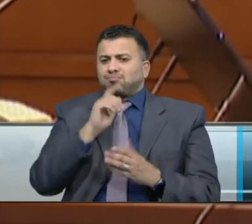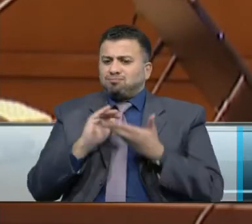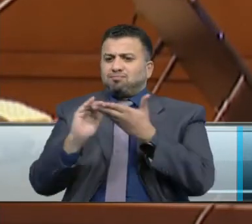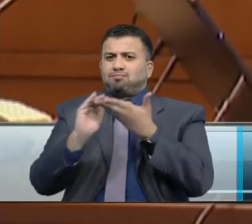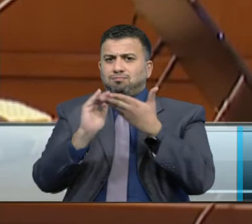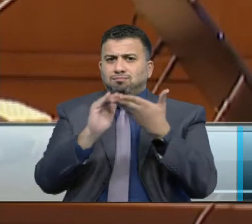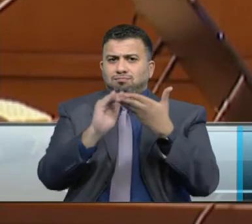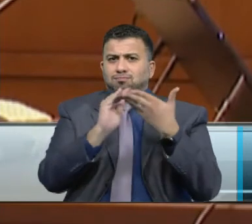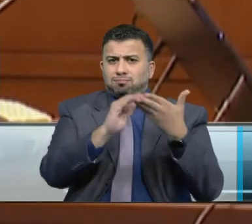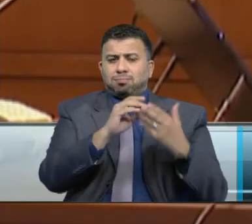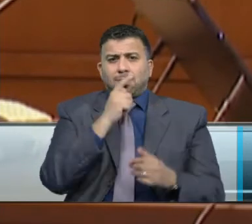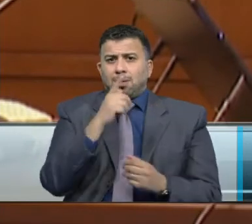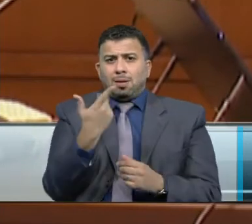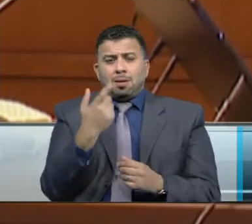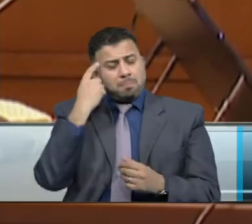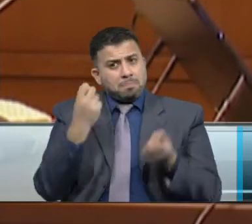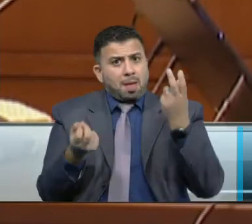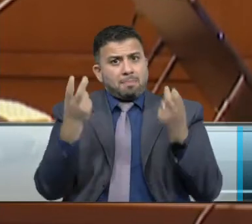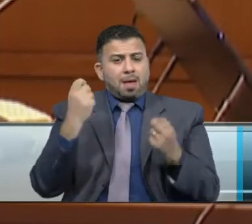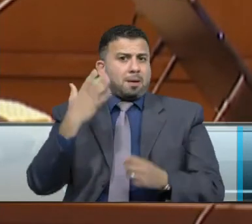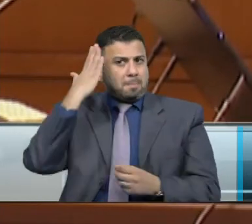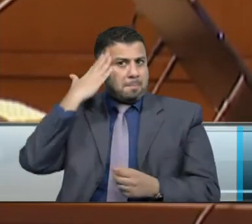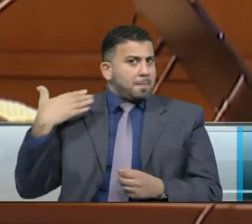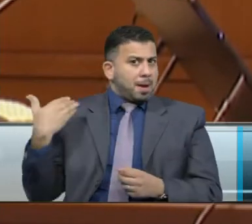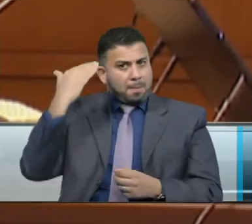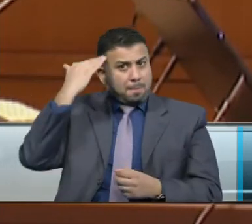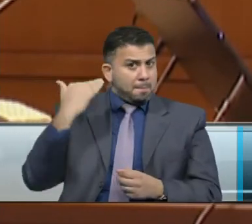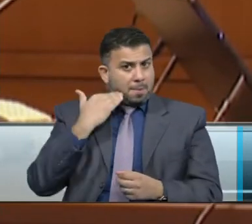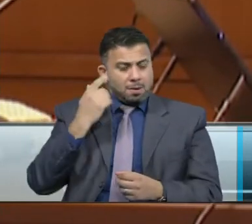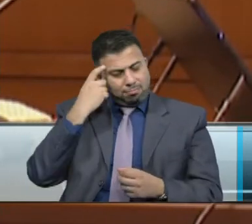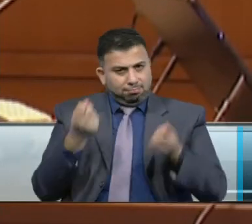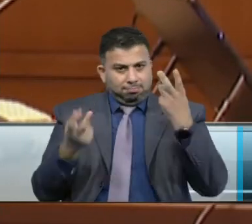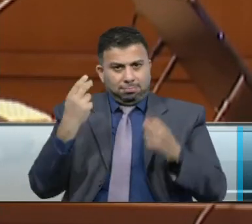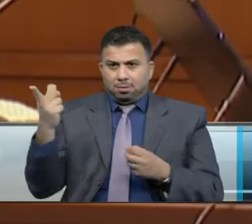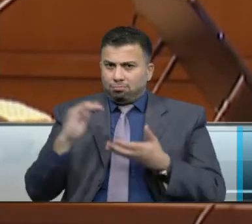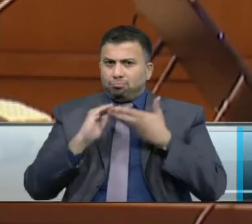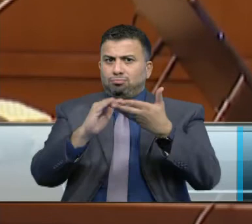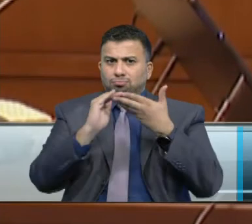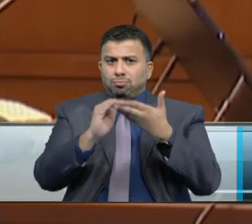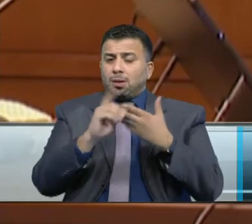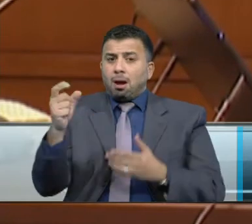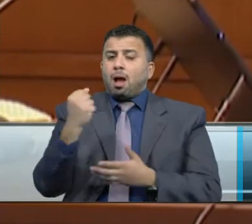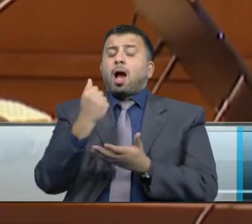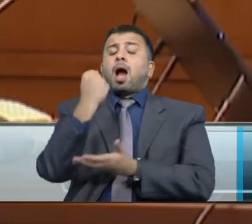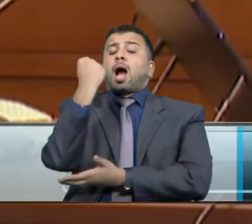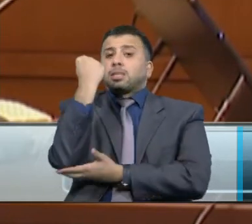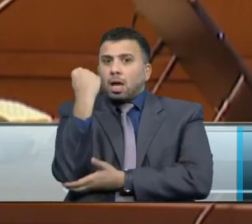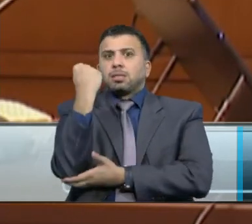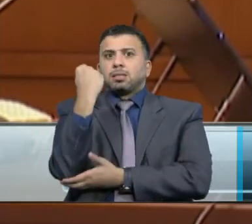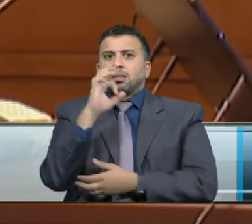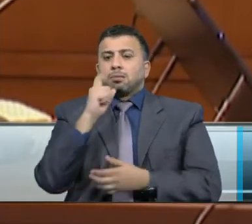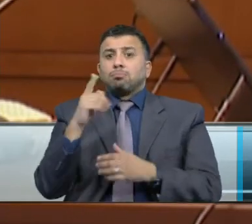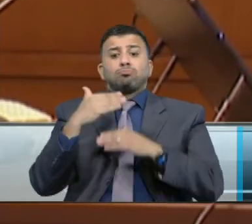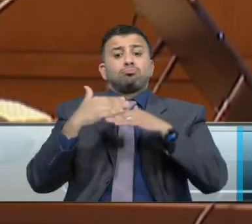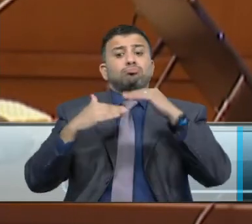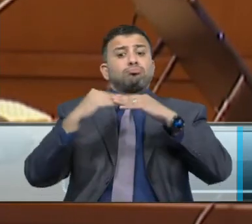وطنية مواتية لتبدع فيها المرأة، وليكون بذلها وعطائها ركناً أساسياً في بناء